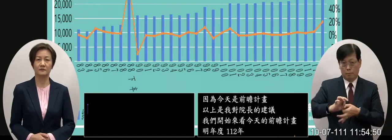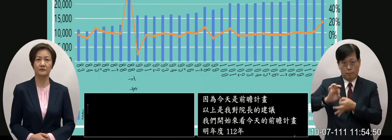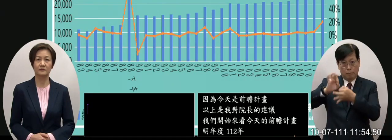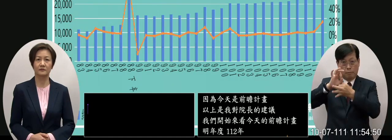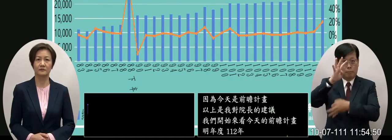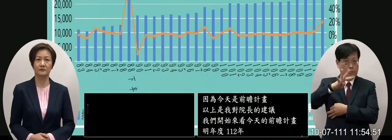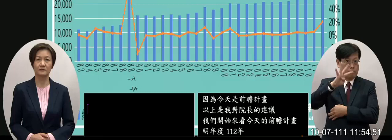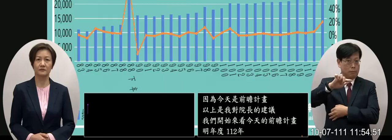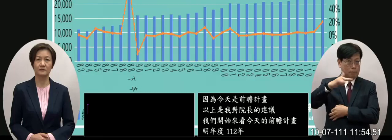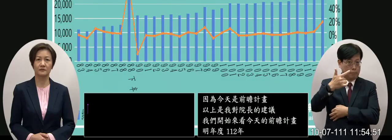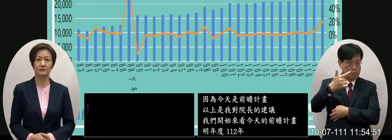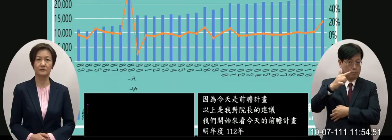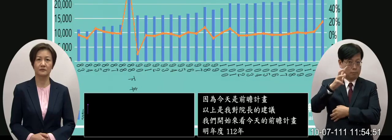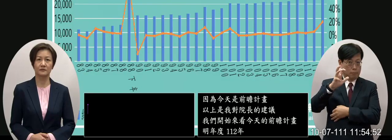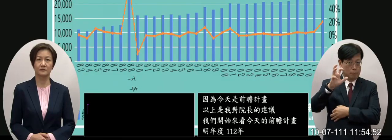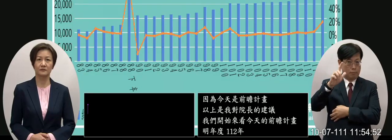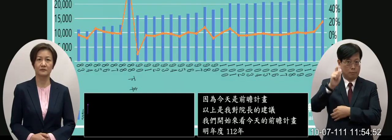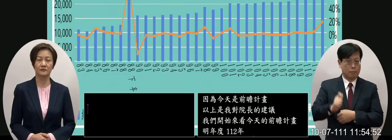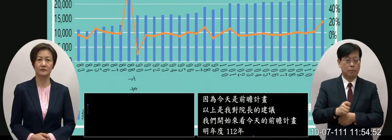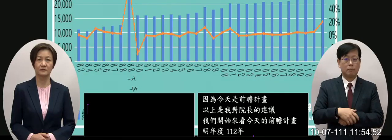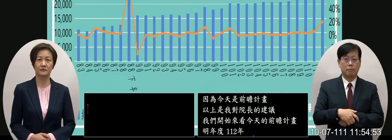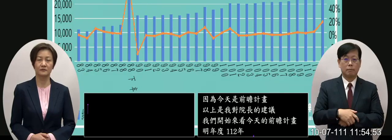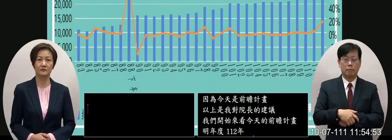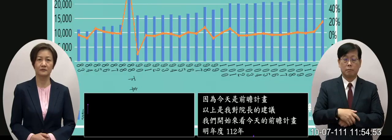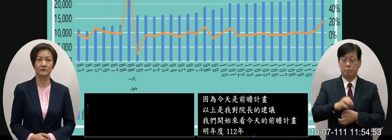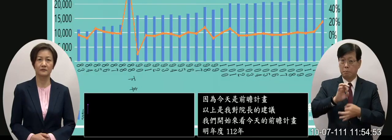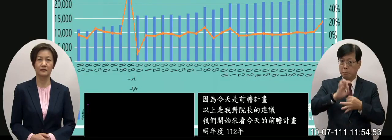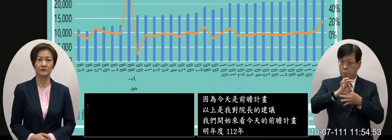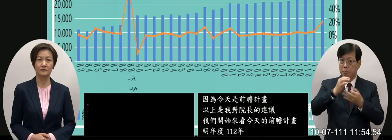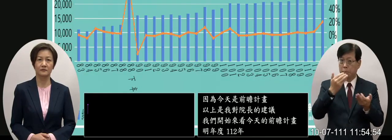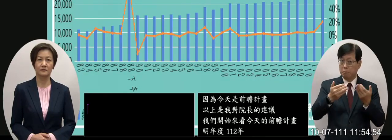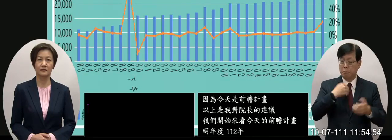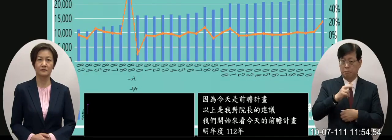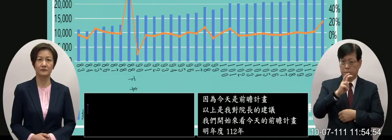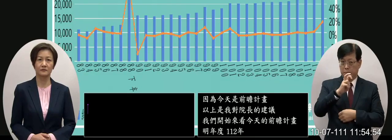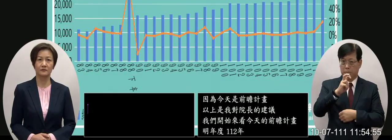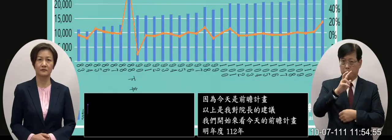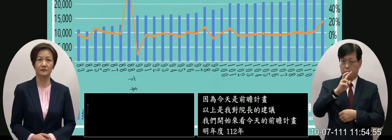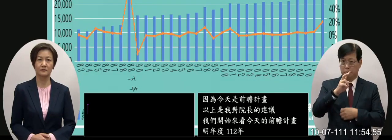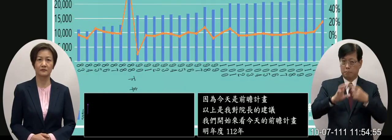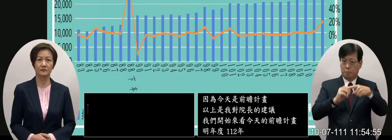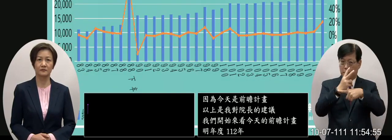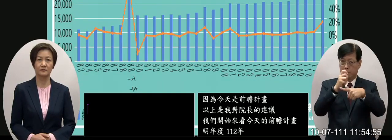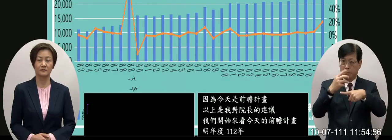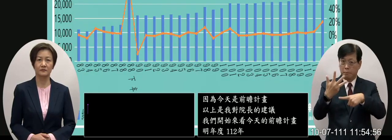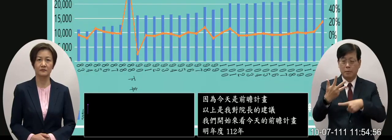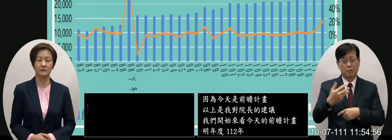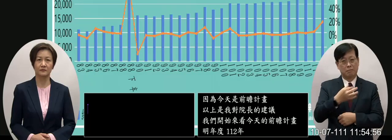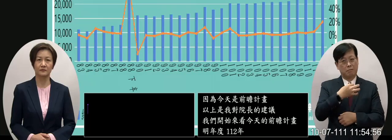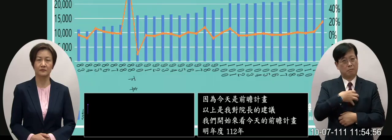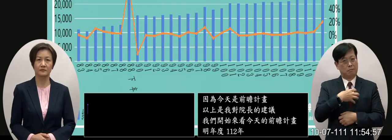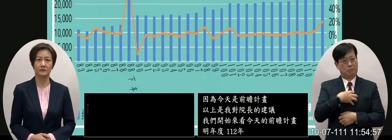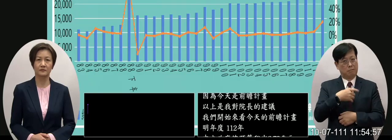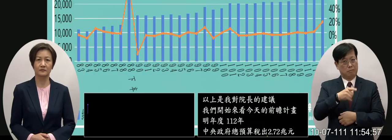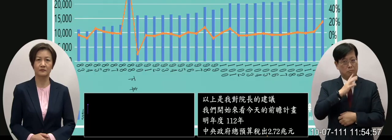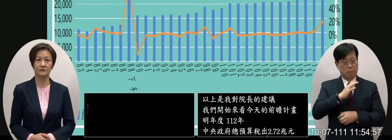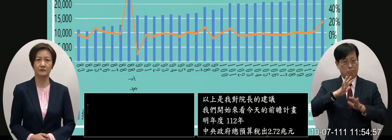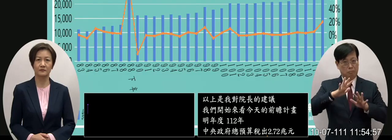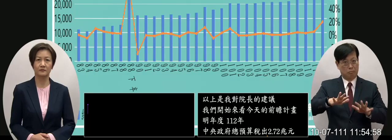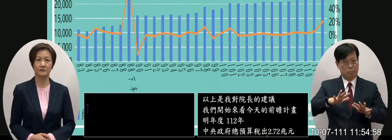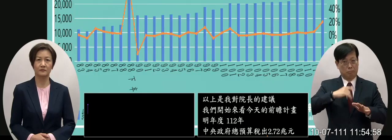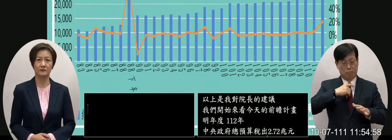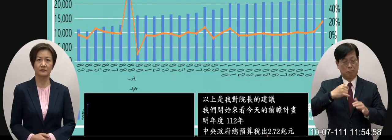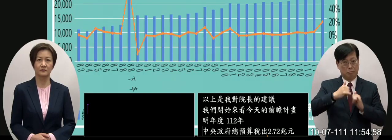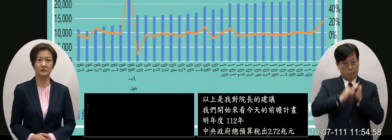了4680亿元，增幅呢达到了20.8%，这恐怕是金额创最